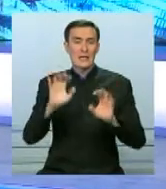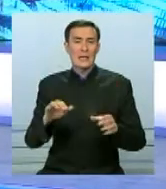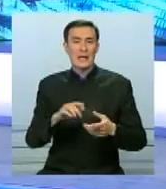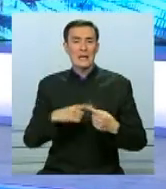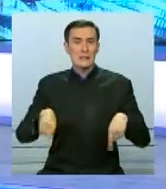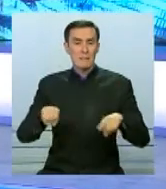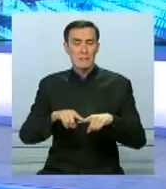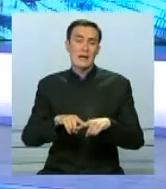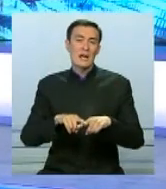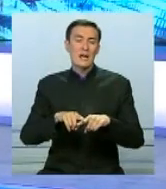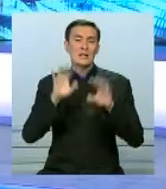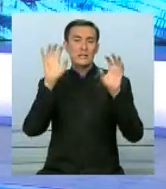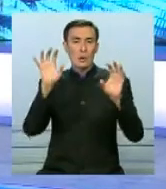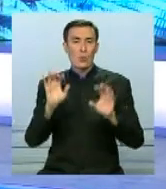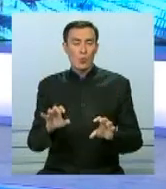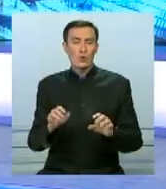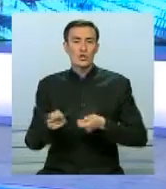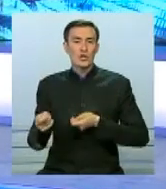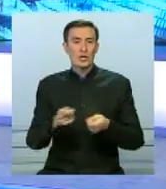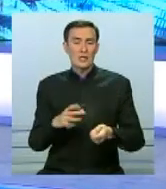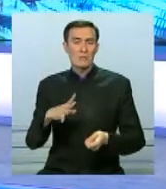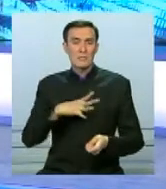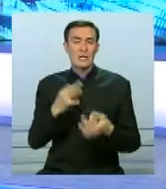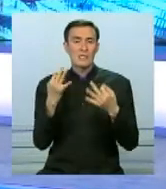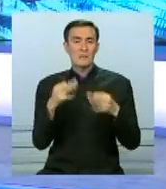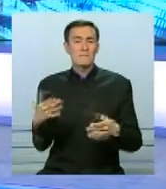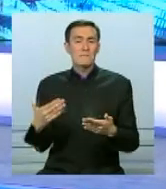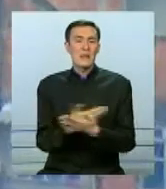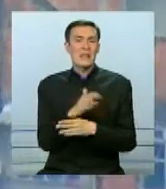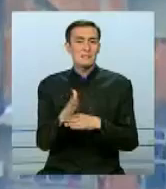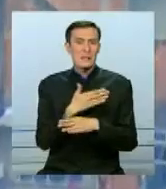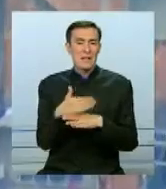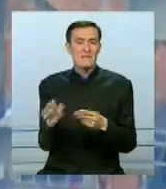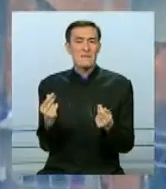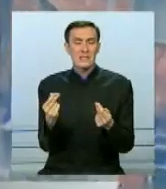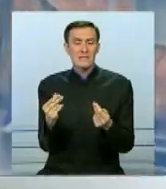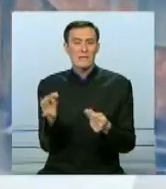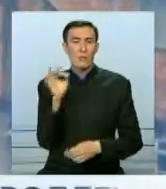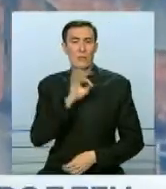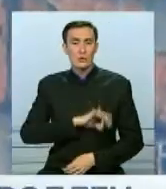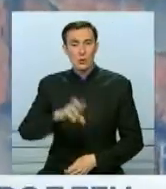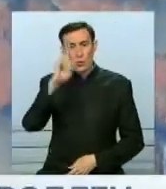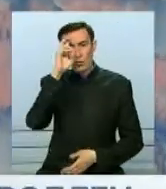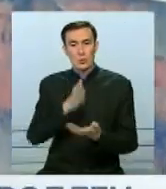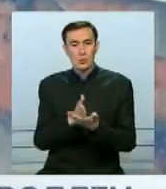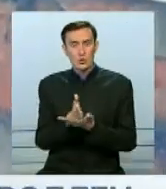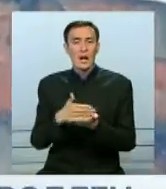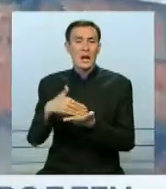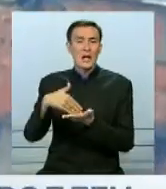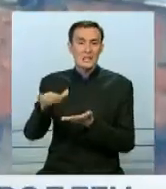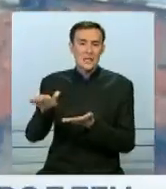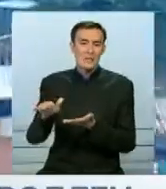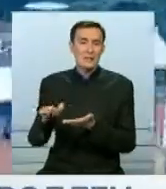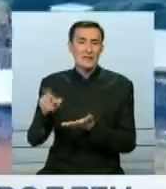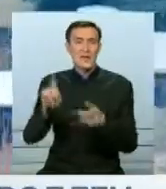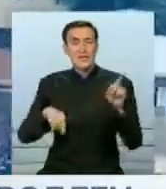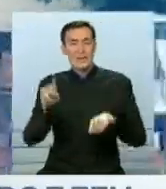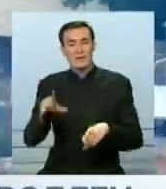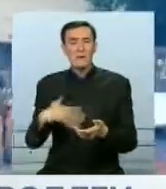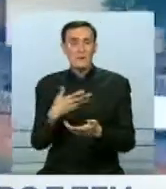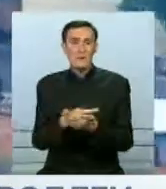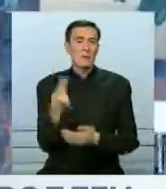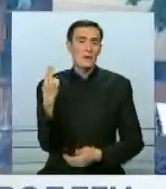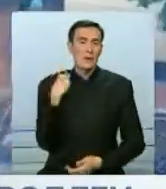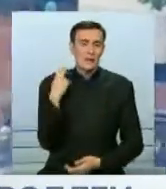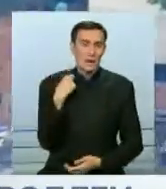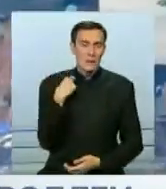В рамках законопроекта властям штата разрешено перераспределять финансовые средства в пользу госслужащих, отказываясь при этом от некоторых выплат по